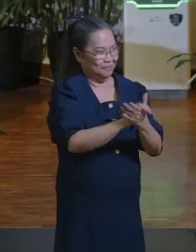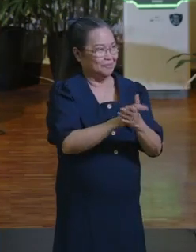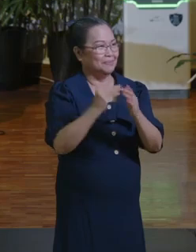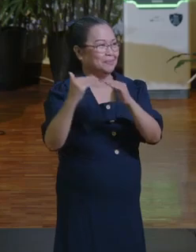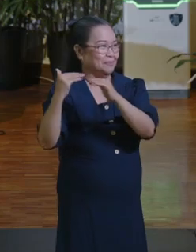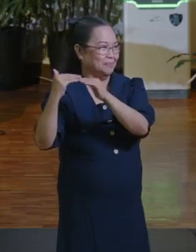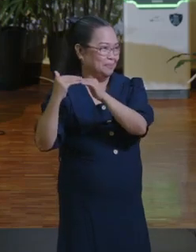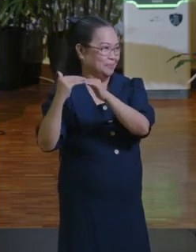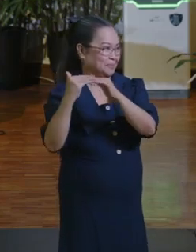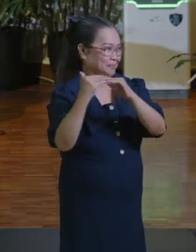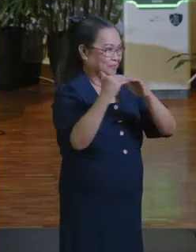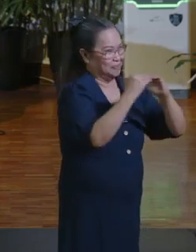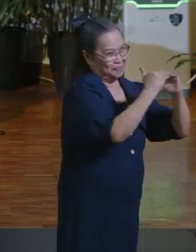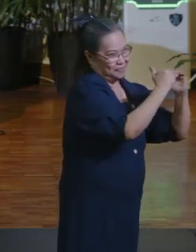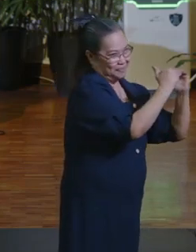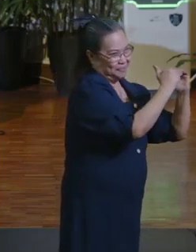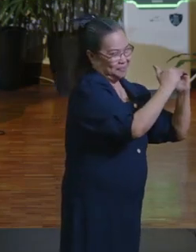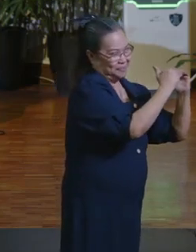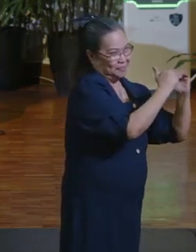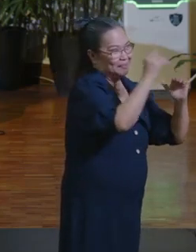Magkakapareho tayo sa mata ng Diyos.